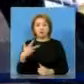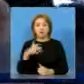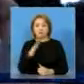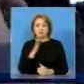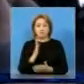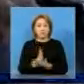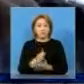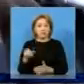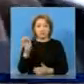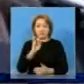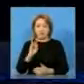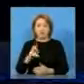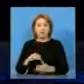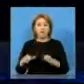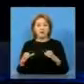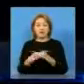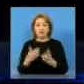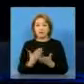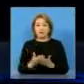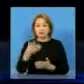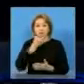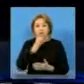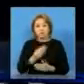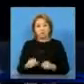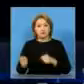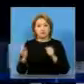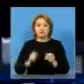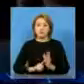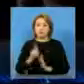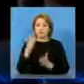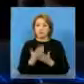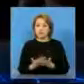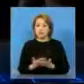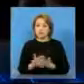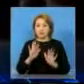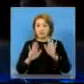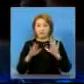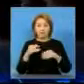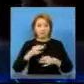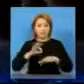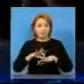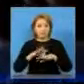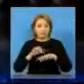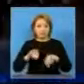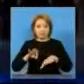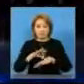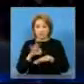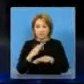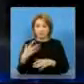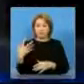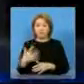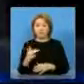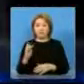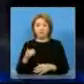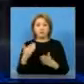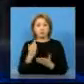тарих бар Союз Меха компаниясы соңғы үлгідегі сәнді тондарды шығарады. Тұтынушылар үшін көрмеде тері және былғарыдан тігілген 5000-ға жуық